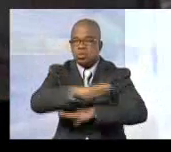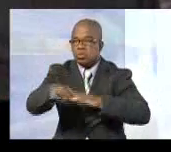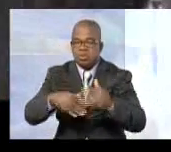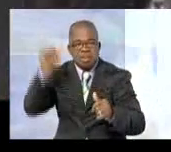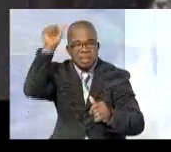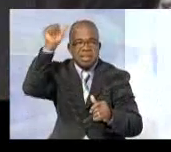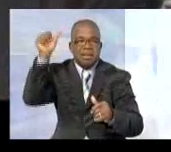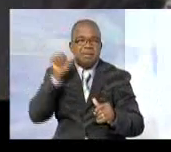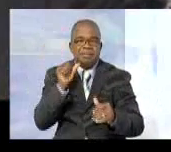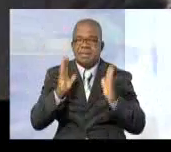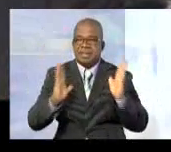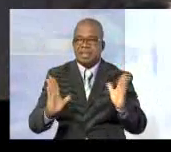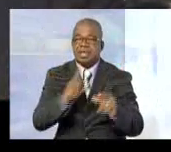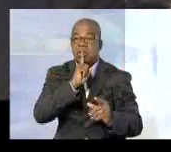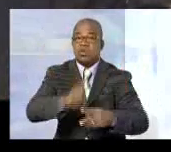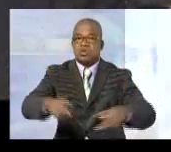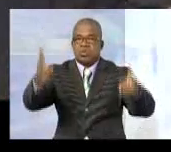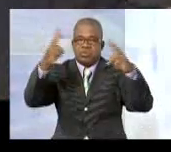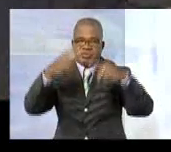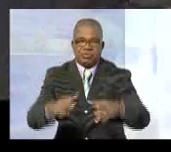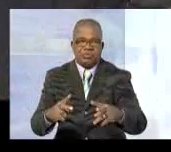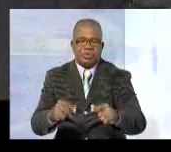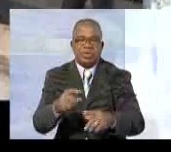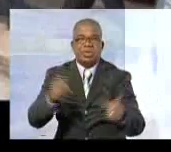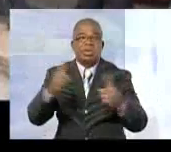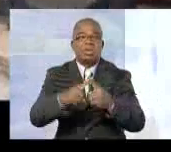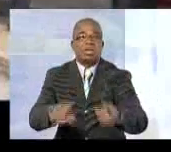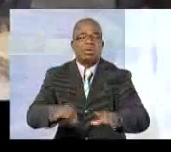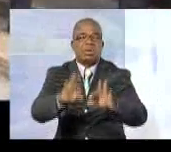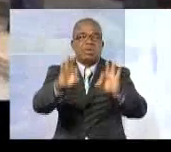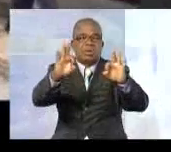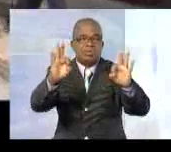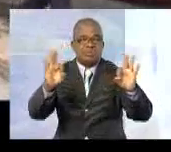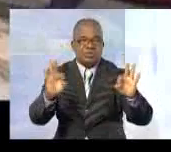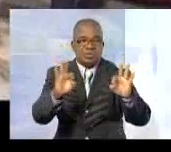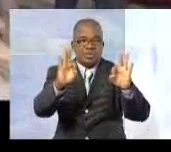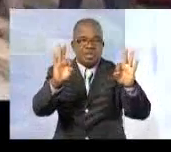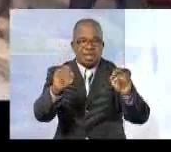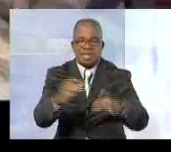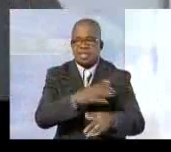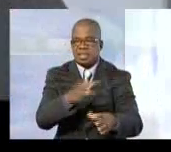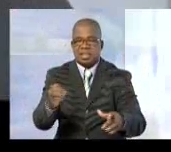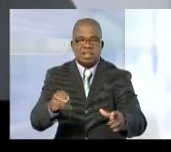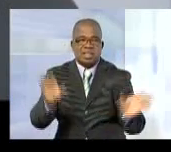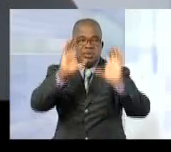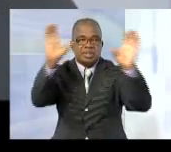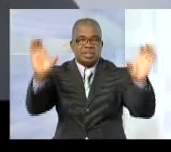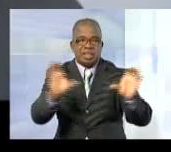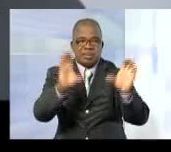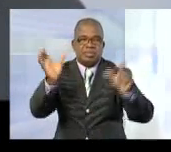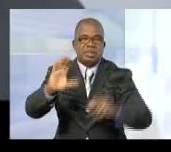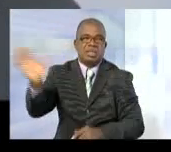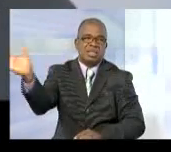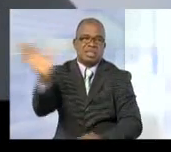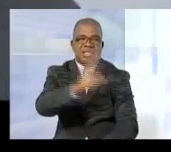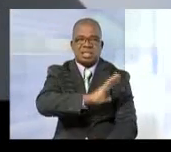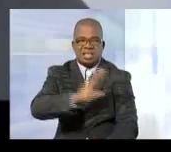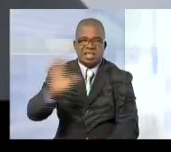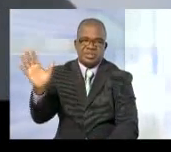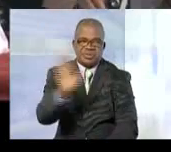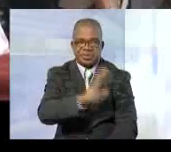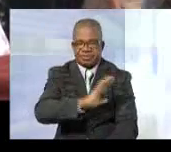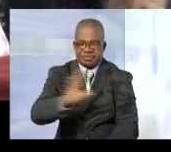Côte d'Ivoire, qui se ressentaient tout au long de cette dernière cérémonie d'adieu au nonce apostolique Ambrose